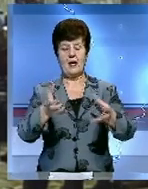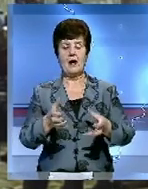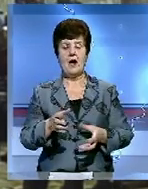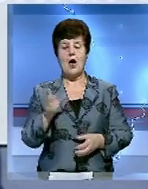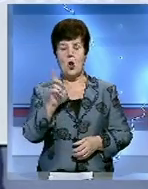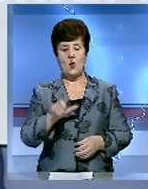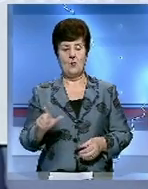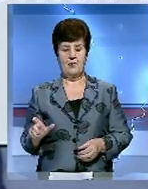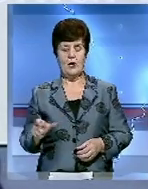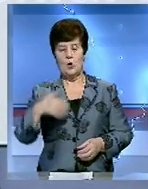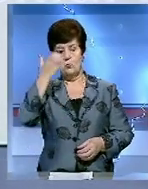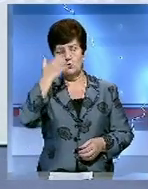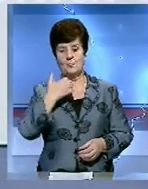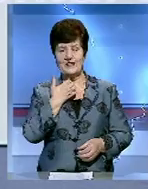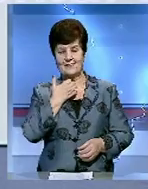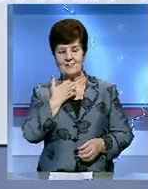Mulțumesc!